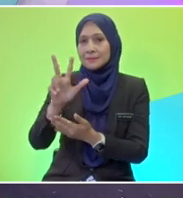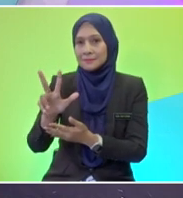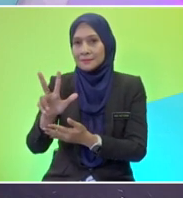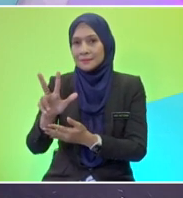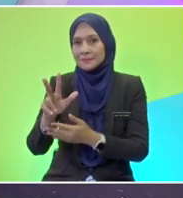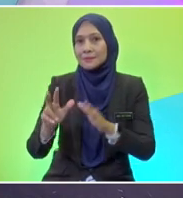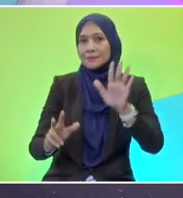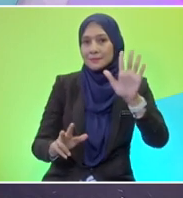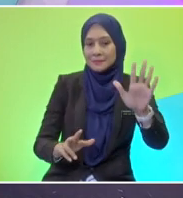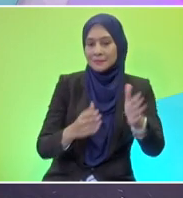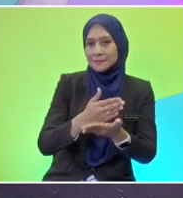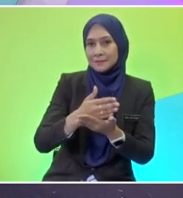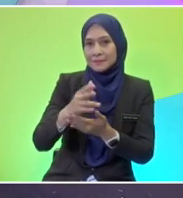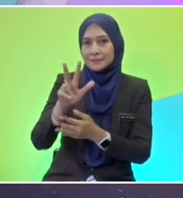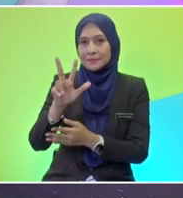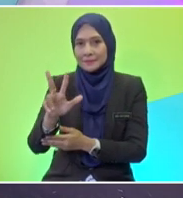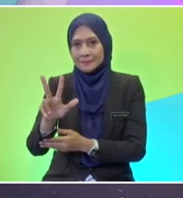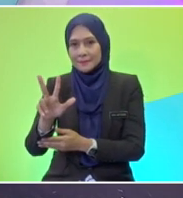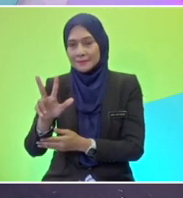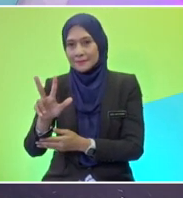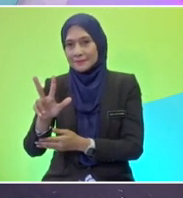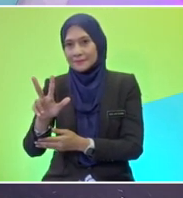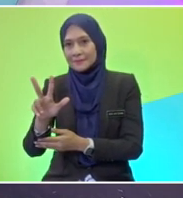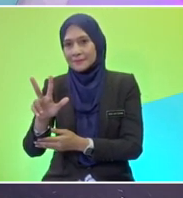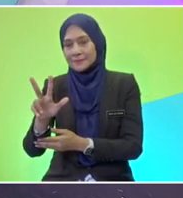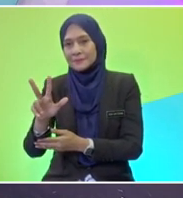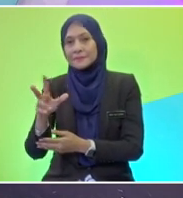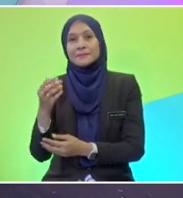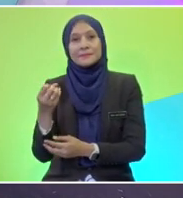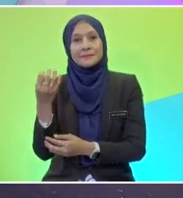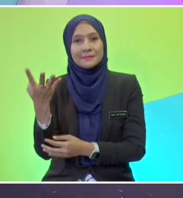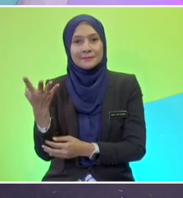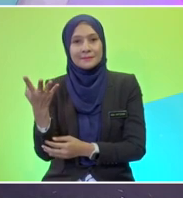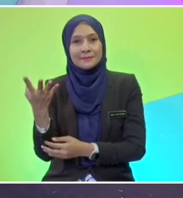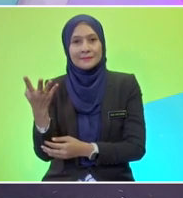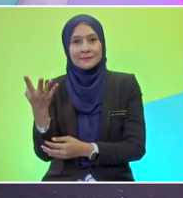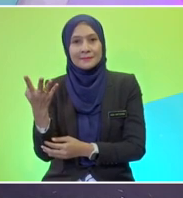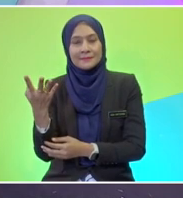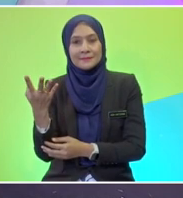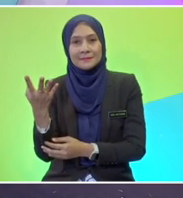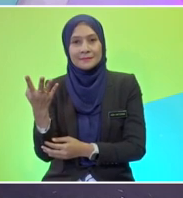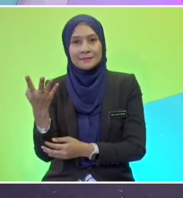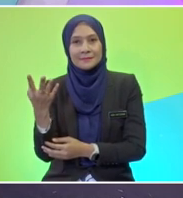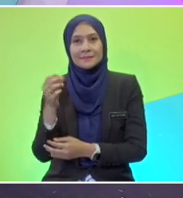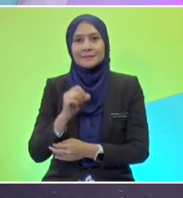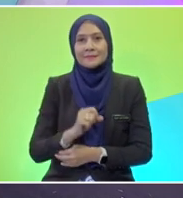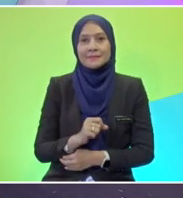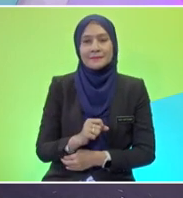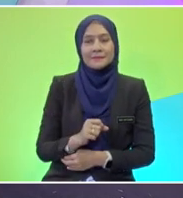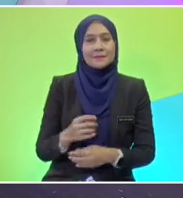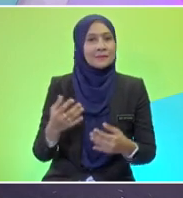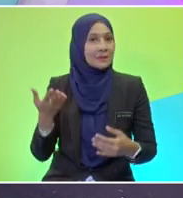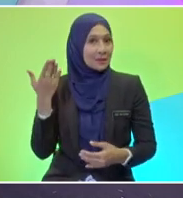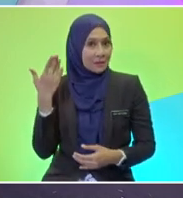ambil satu. Satu. Dua. Tiga. Tiga. Tadi saya ada lima. Lepas tu saya dah